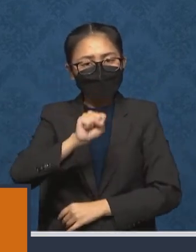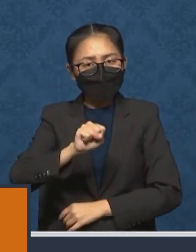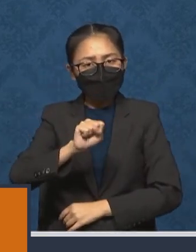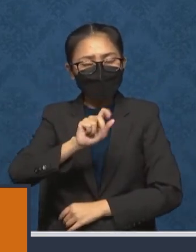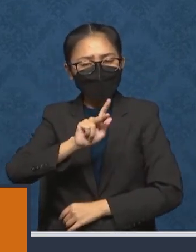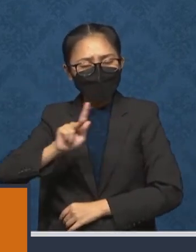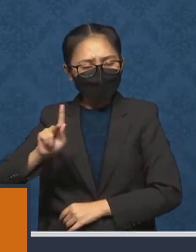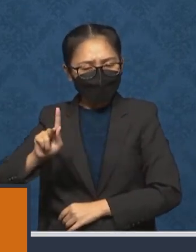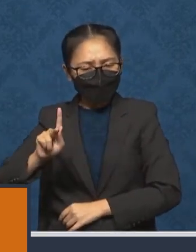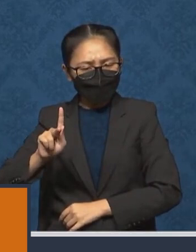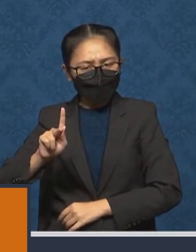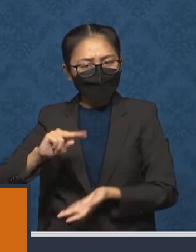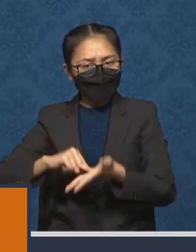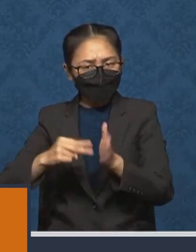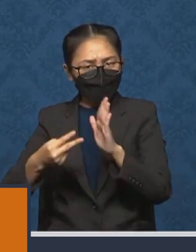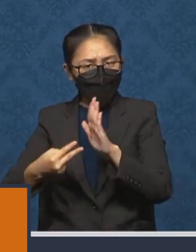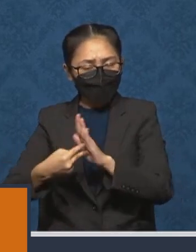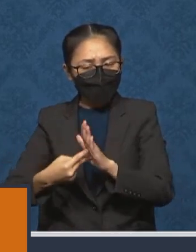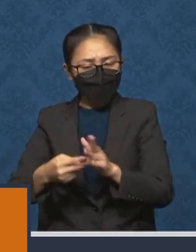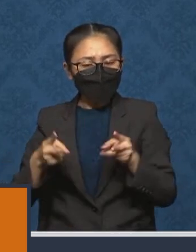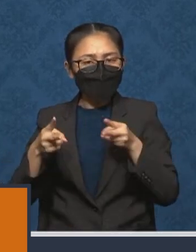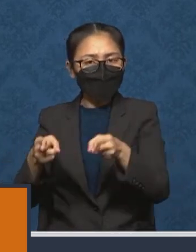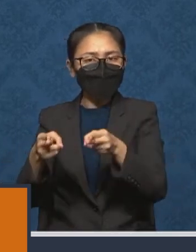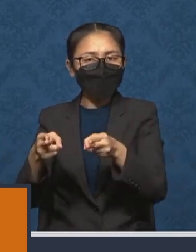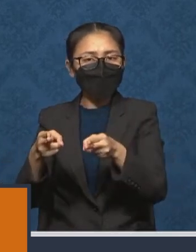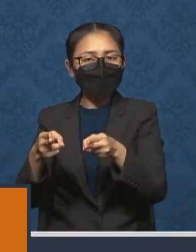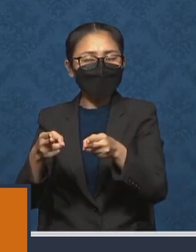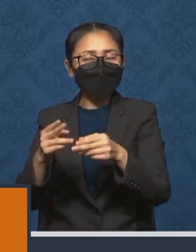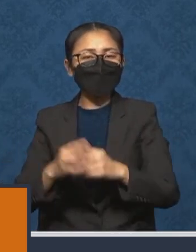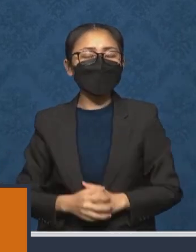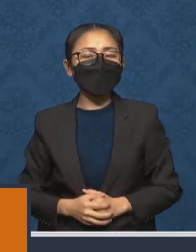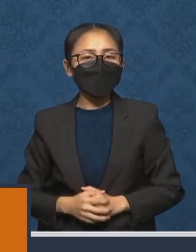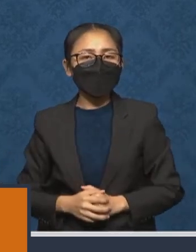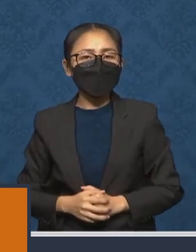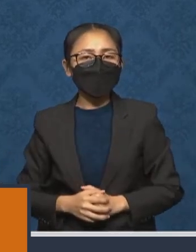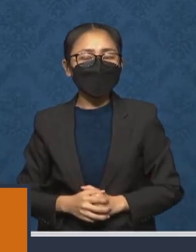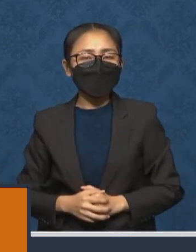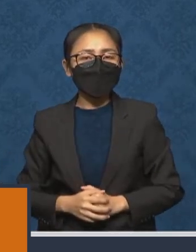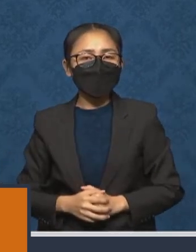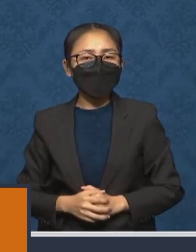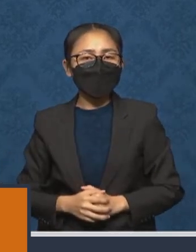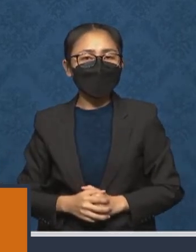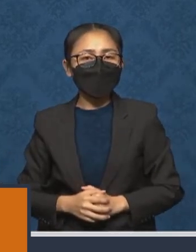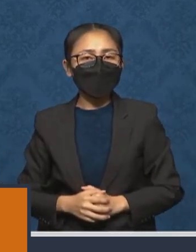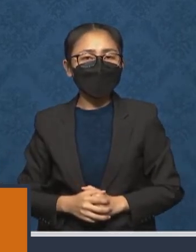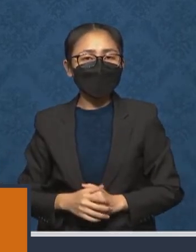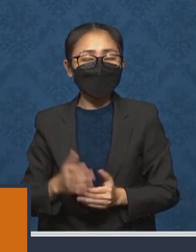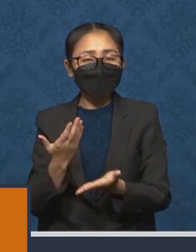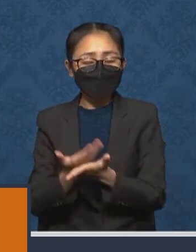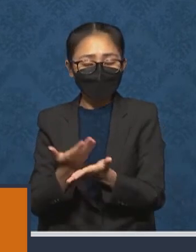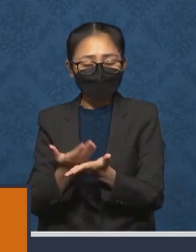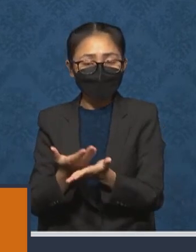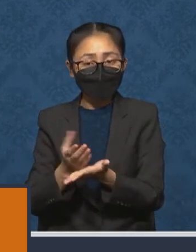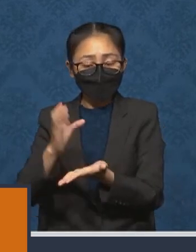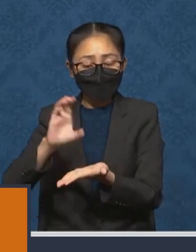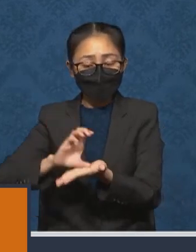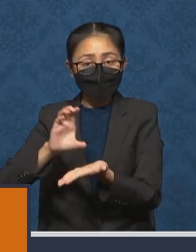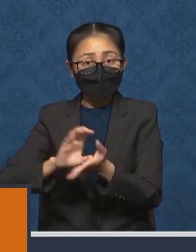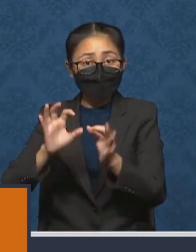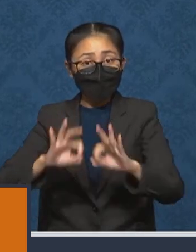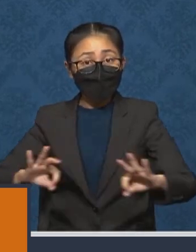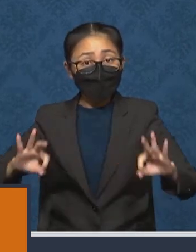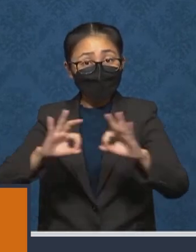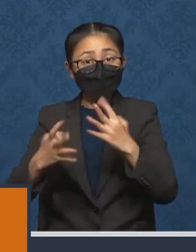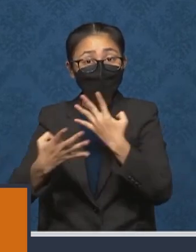สมควรอย่างยิ่งครับที่จะต้องถูกตัดทิ้งไปท่านครับและงบประมาณที่สำคัญที่สุดอีกอย่างหนึ่งของกรมราช